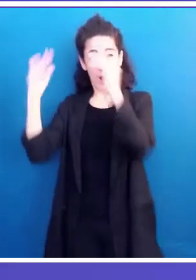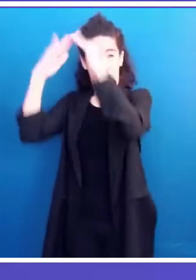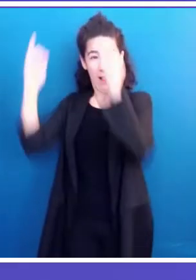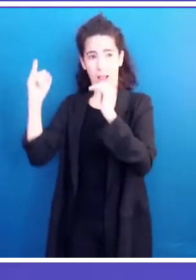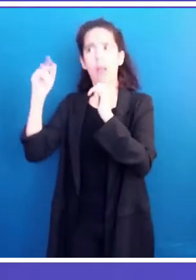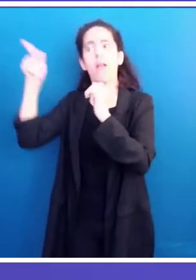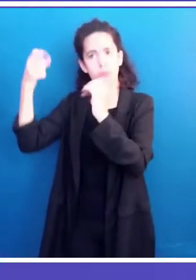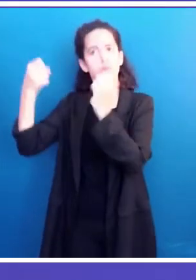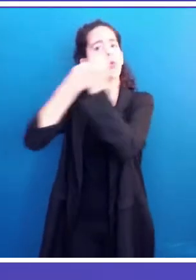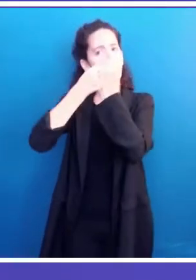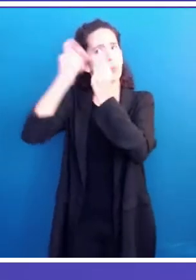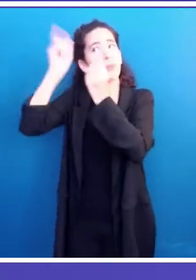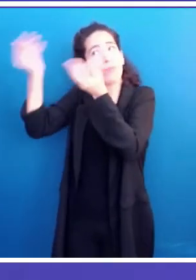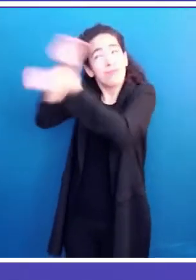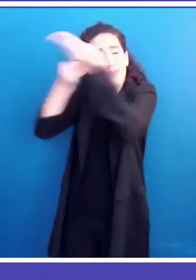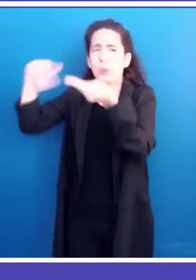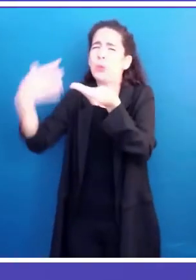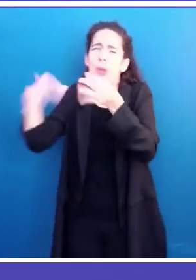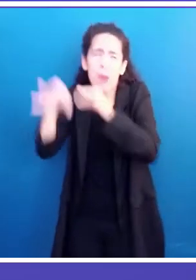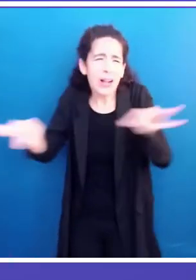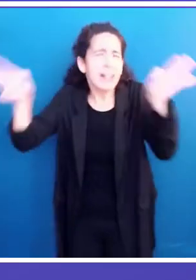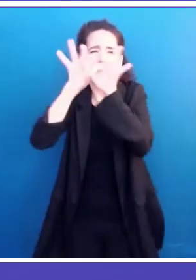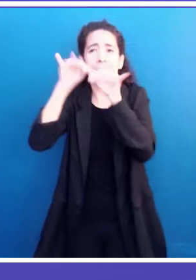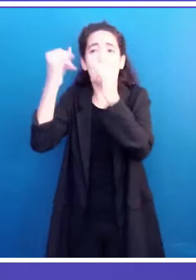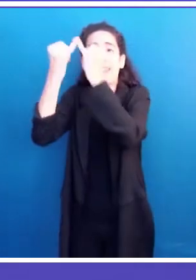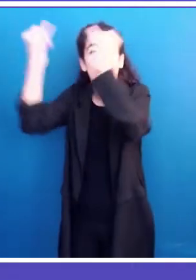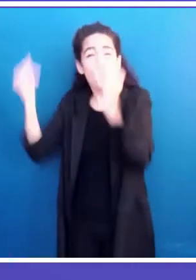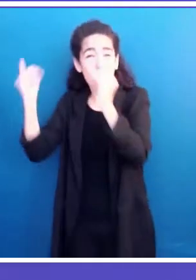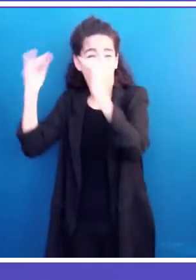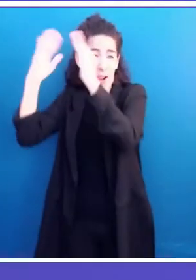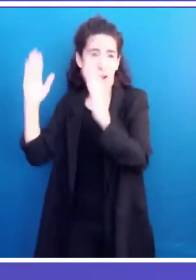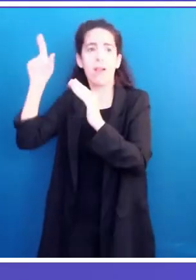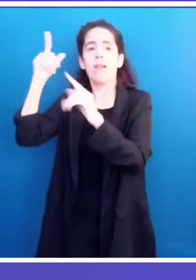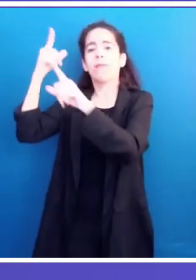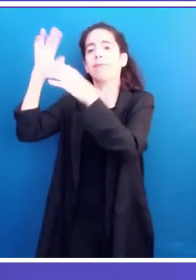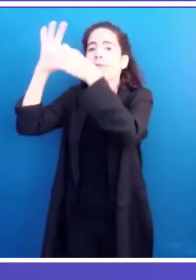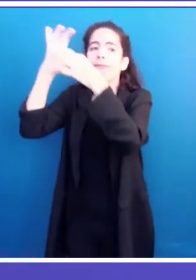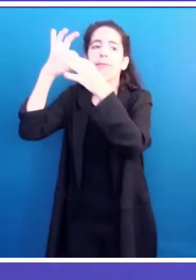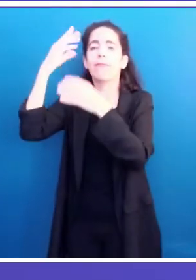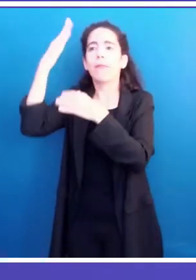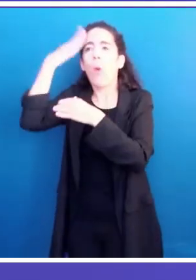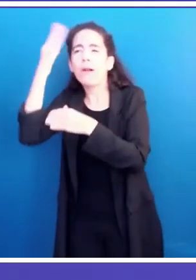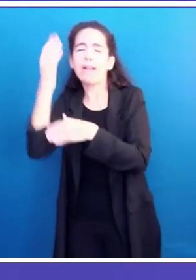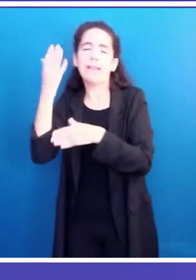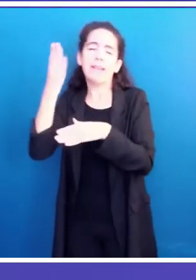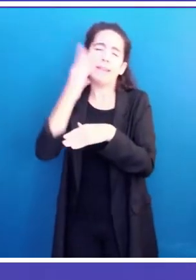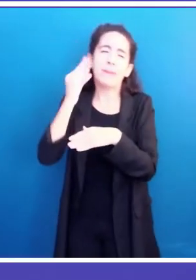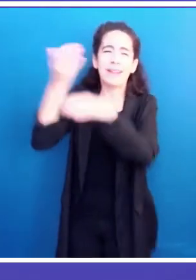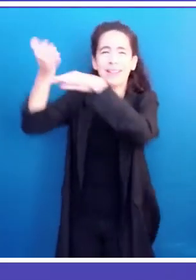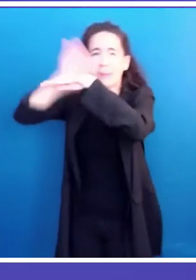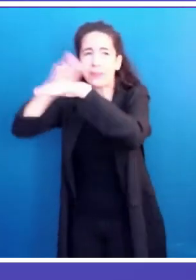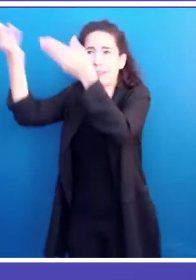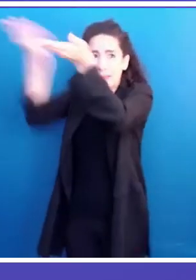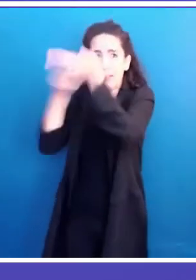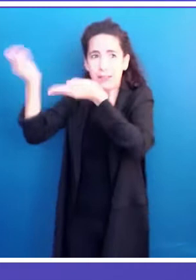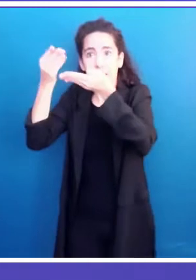التعاون بين المؤسسات والشبكات بين المؤسسات الهامة مع الناشطين الأنثويين والخبراء على المستوى